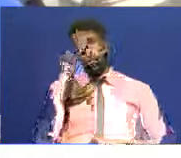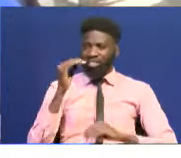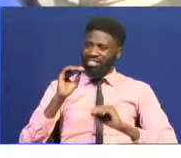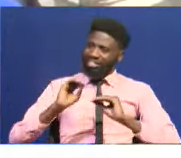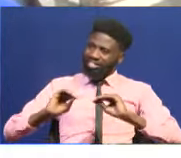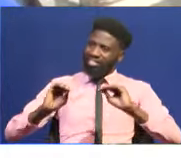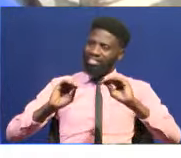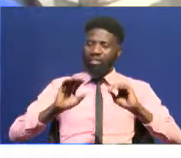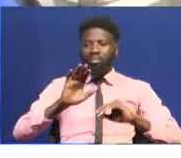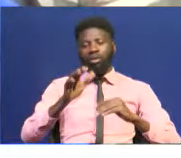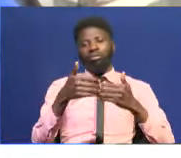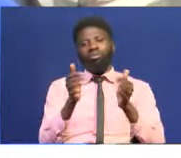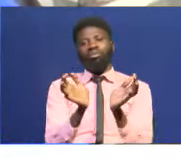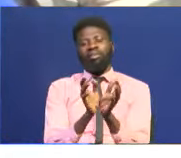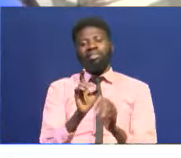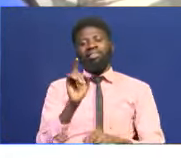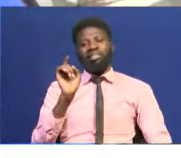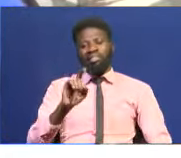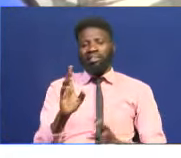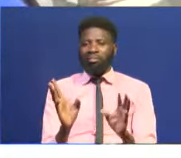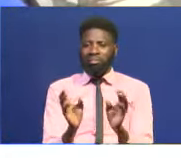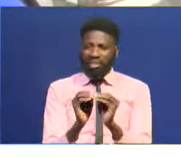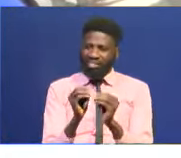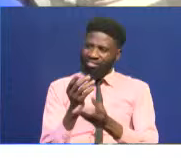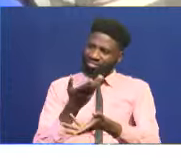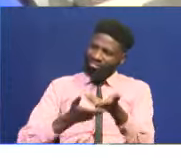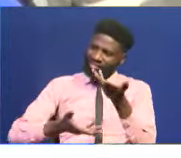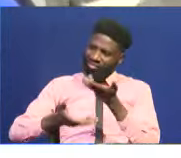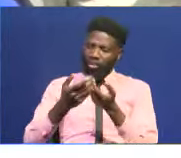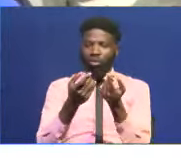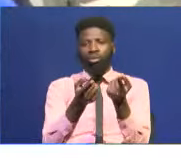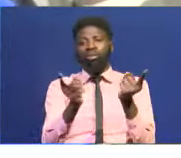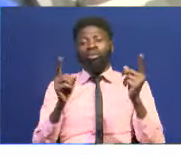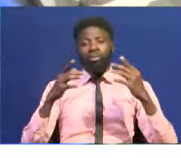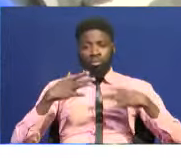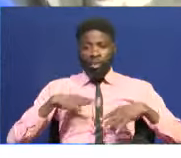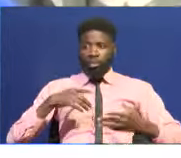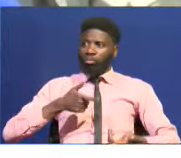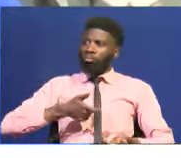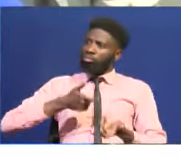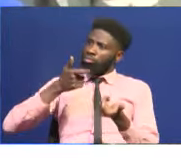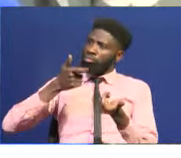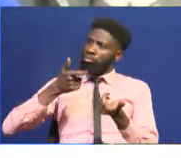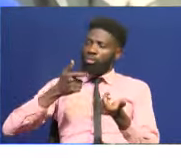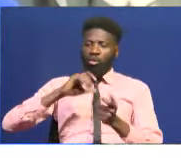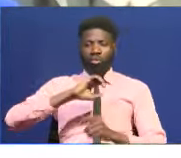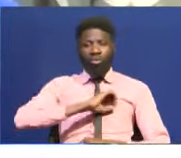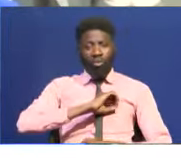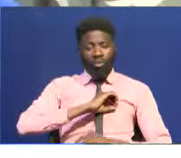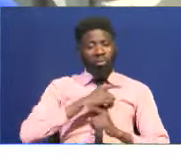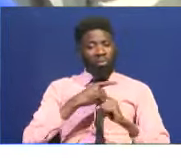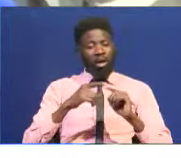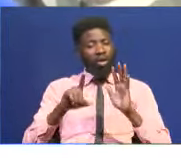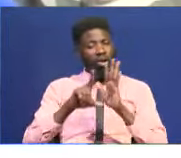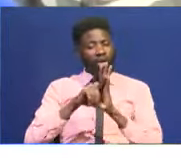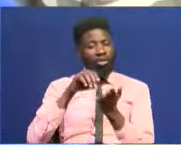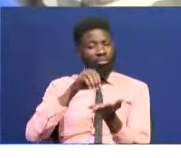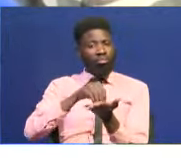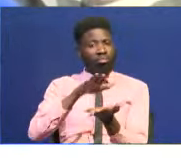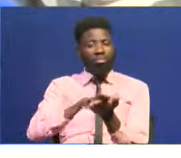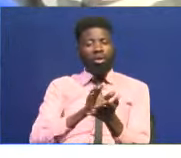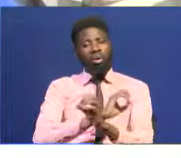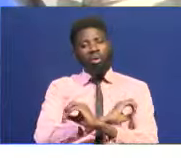jamii zao kwamba wafanye mikutano, waelezane na wale watu wote ambao wanamiliki bunduki kinyume cha sheria, tuweze kupata majina yao na